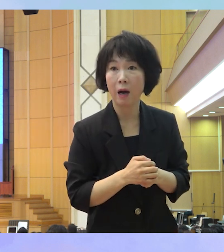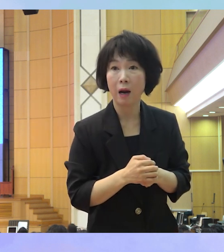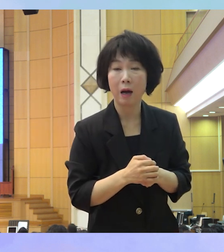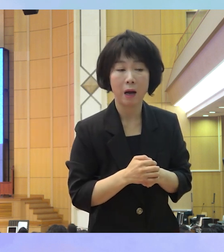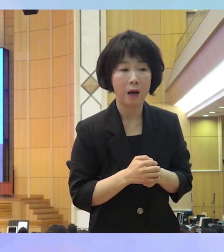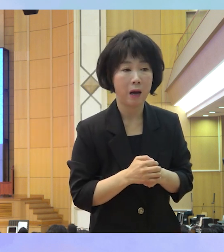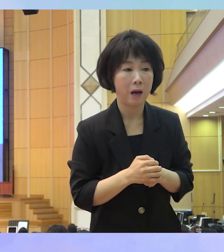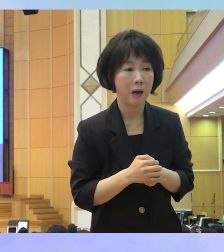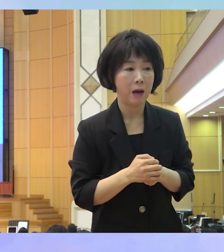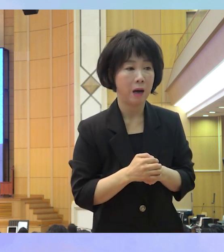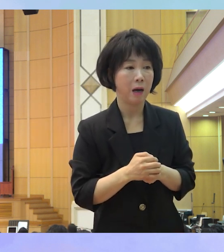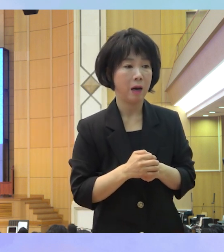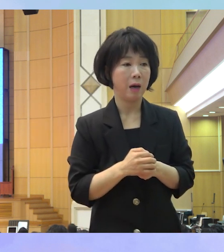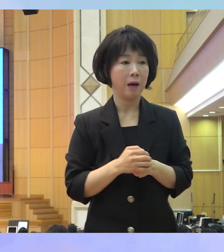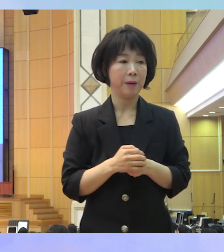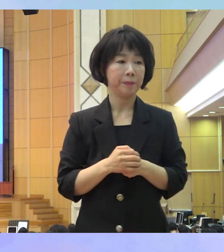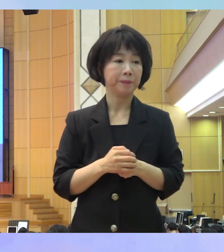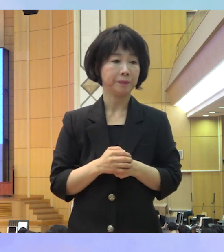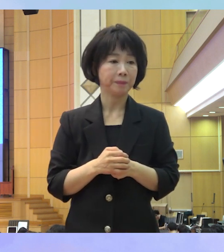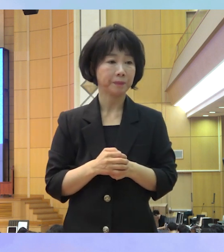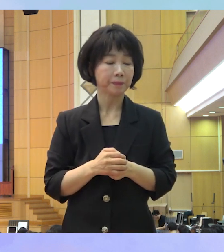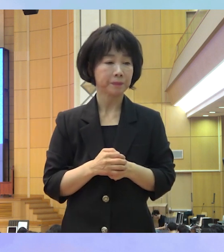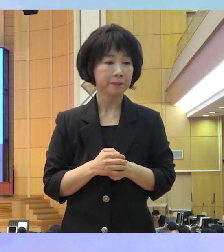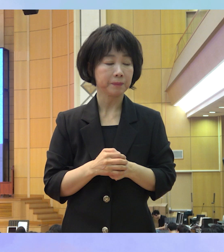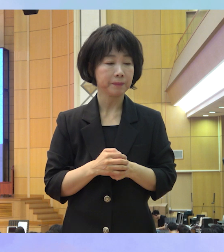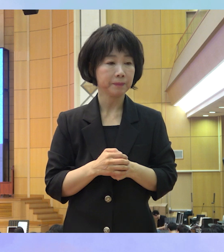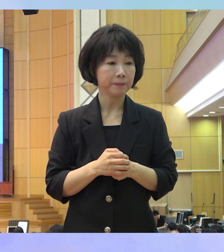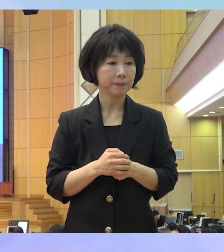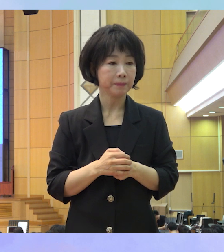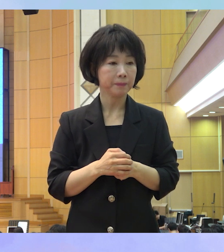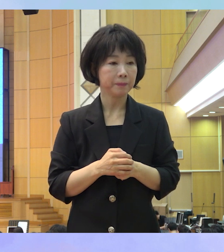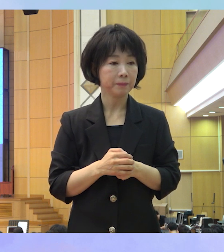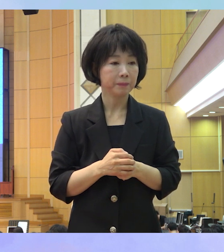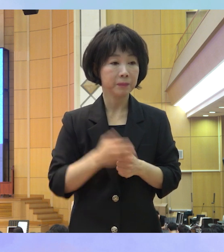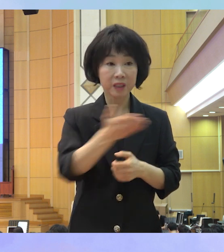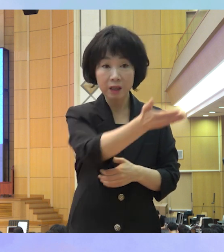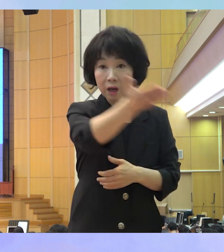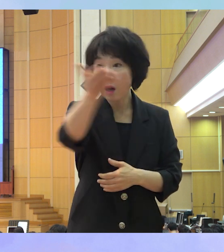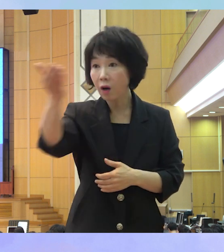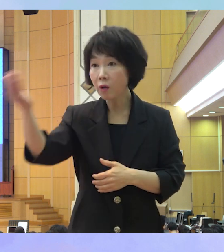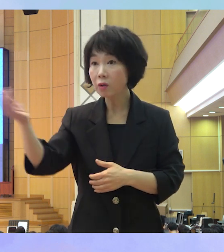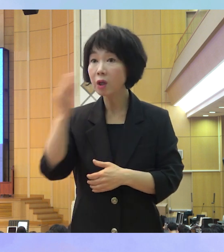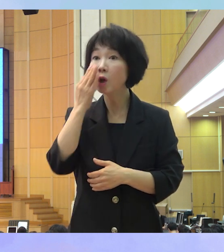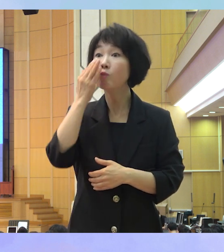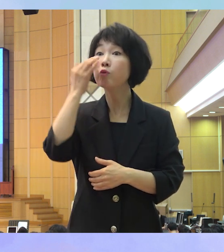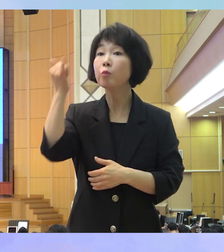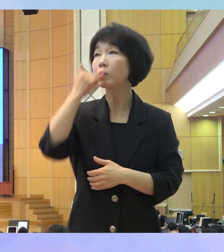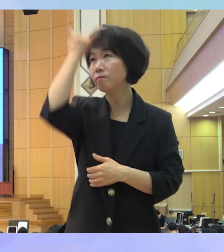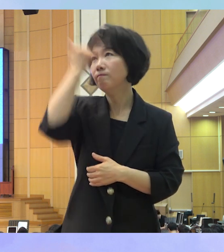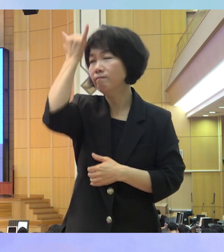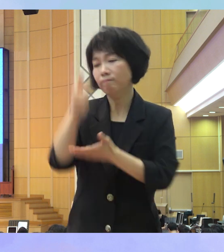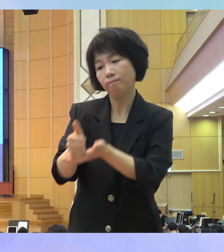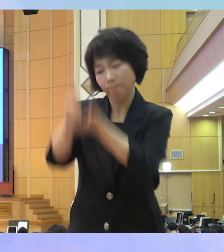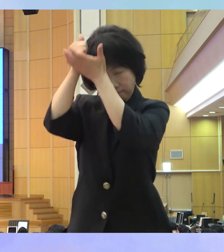있는데 10계명 자세히 그 성경 구절을 보시면 어떻게 나와 있냐? 내 부모를